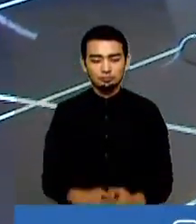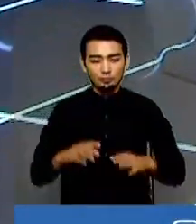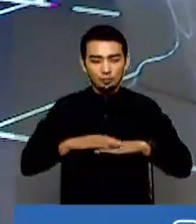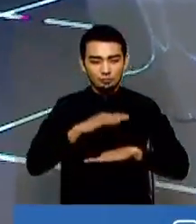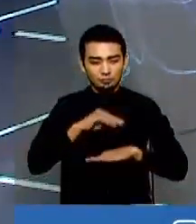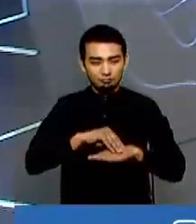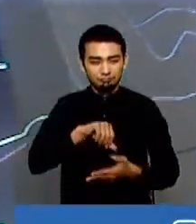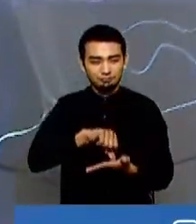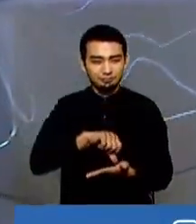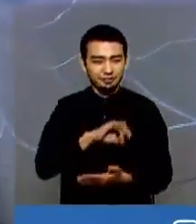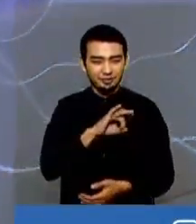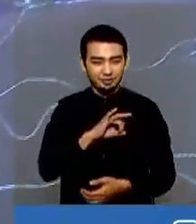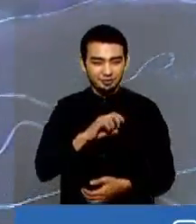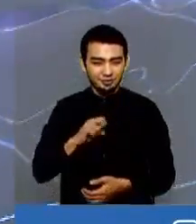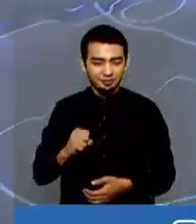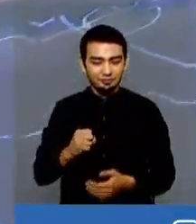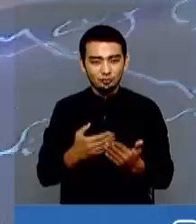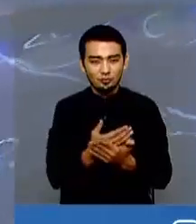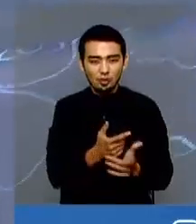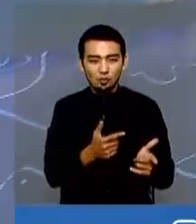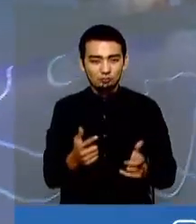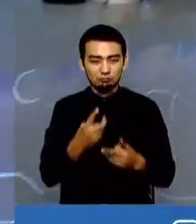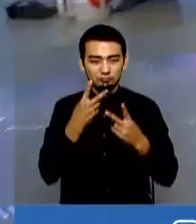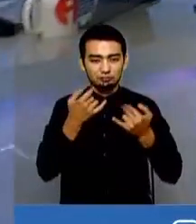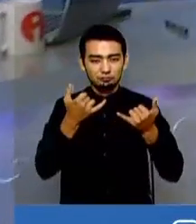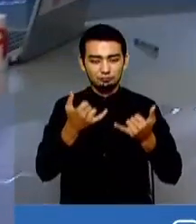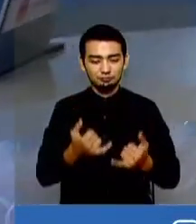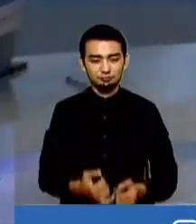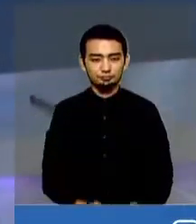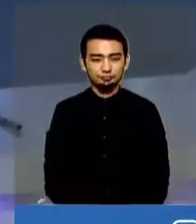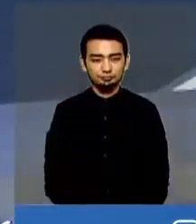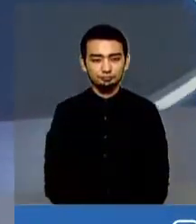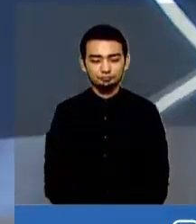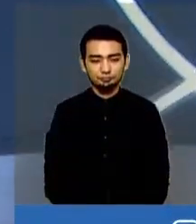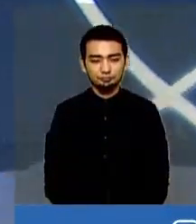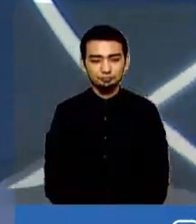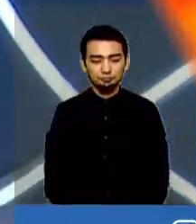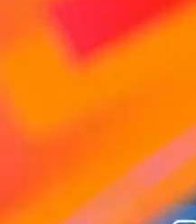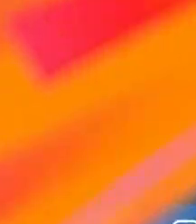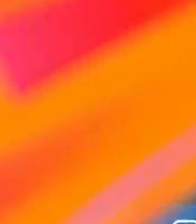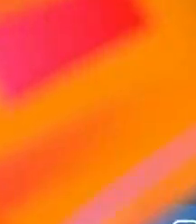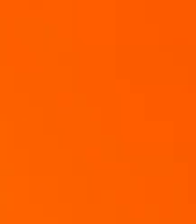Добрый вечер. В студии Ирина Евгеньева. Информбюро в эфире. И смотрите прямо сейчас.